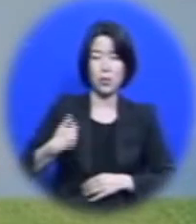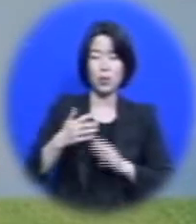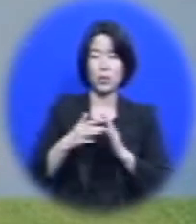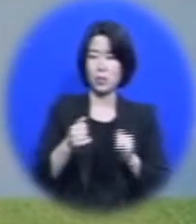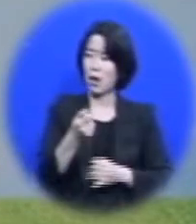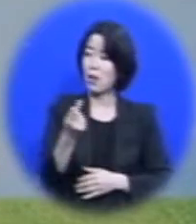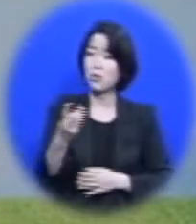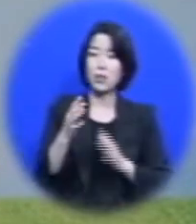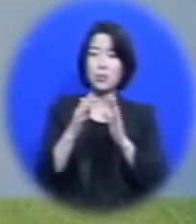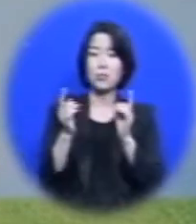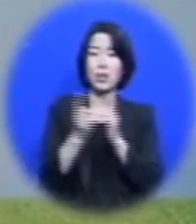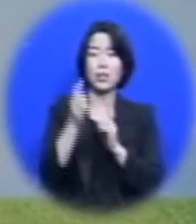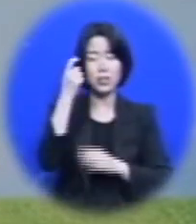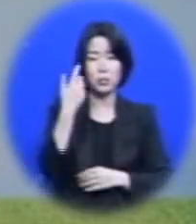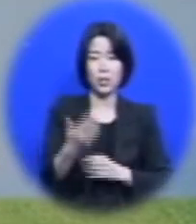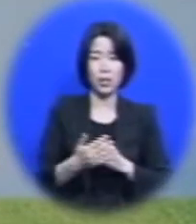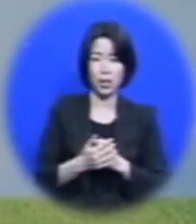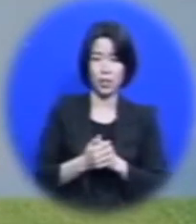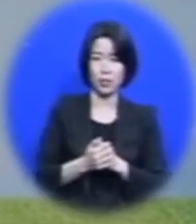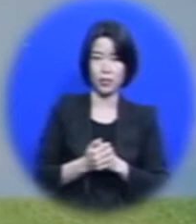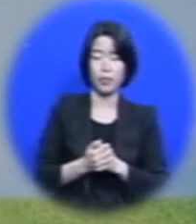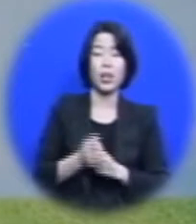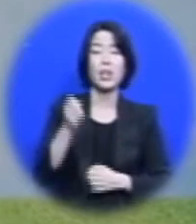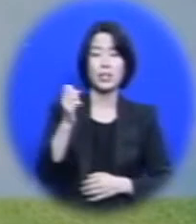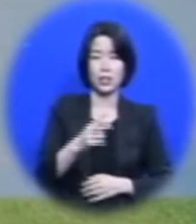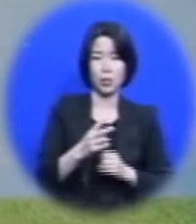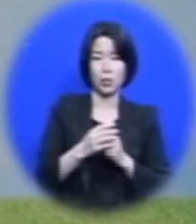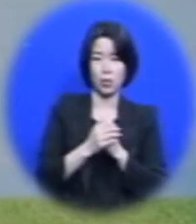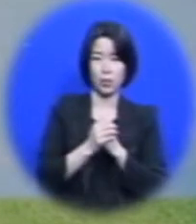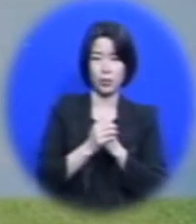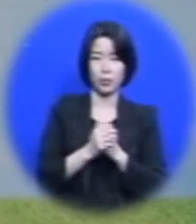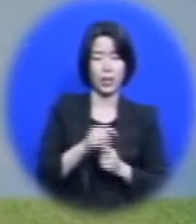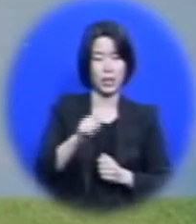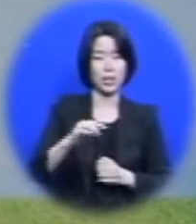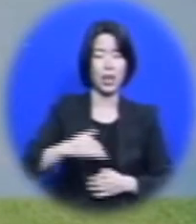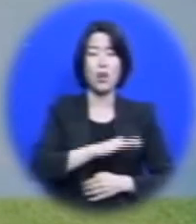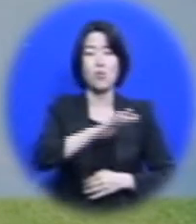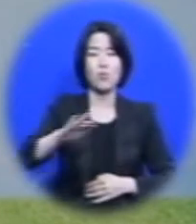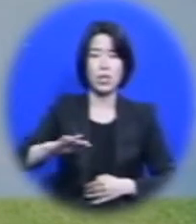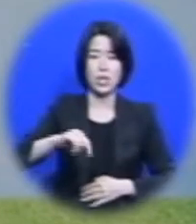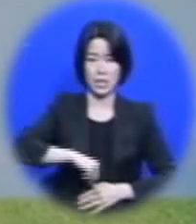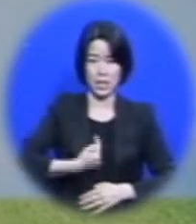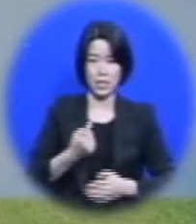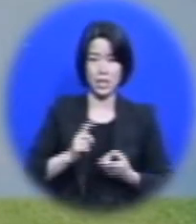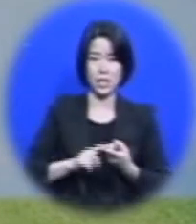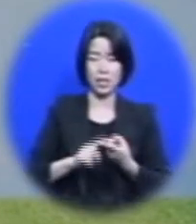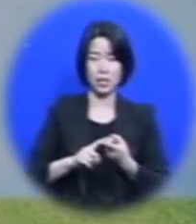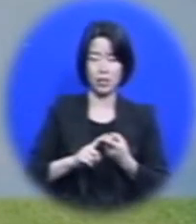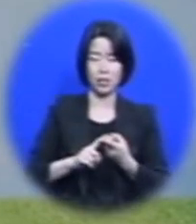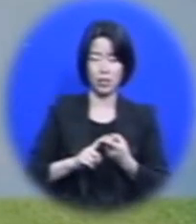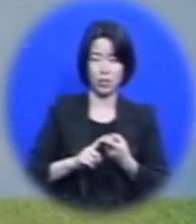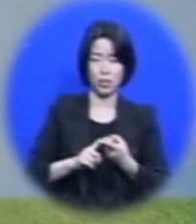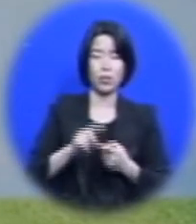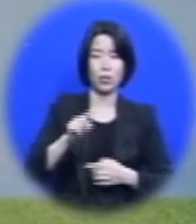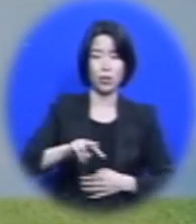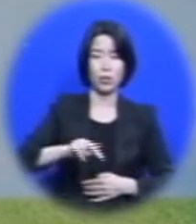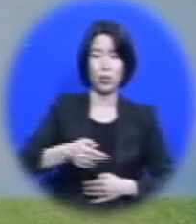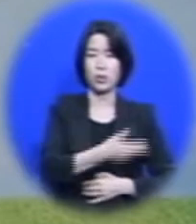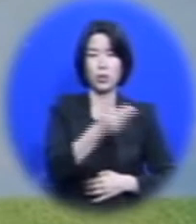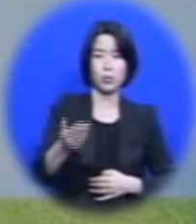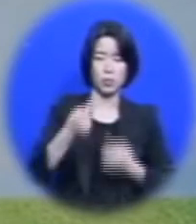사람 만나보았습니까? 그리고 그게 우리 자신이라는 사실도 여러분이